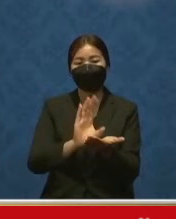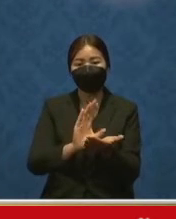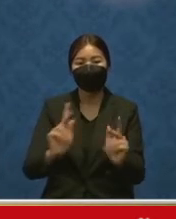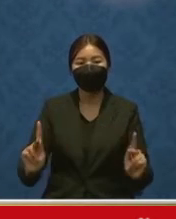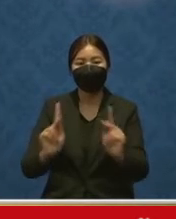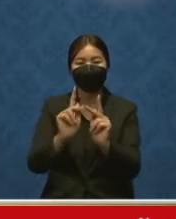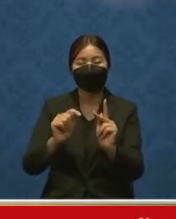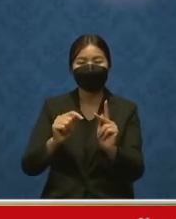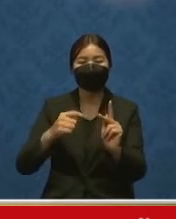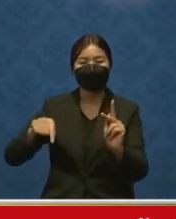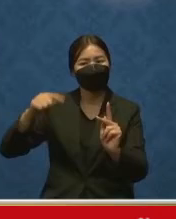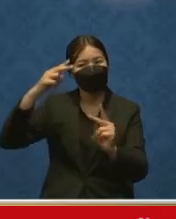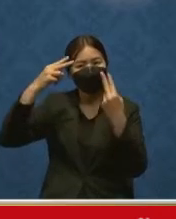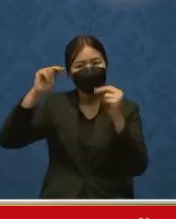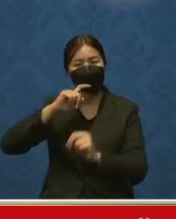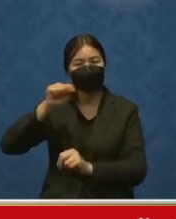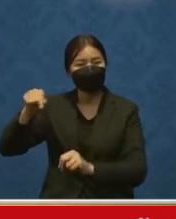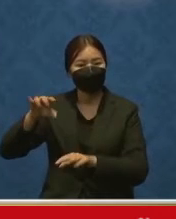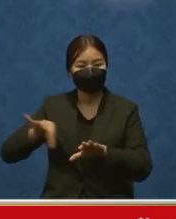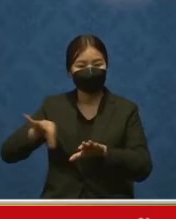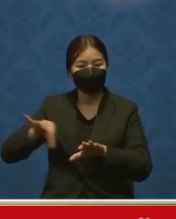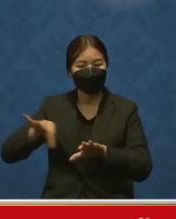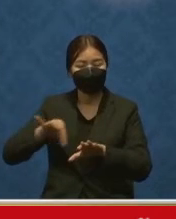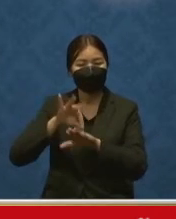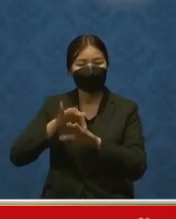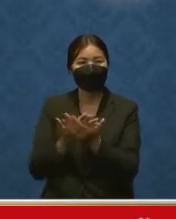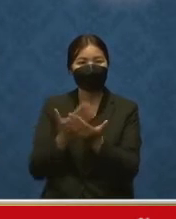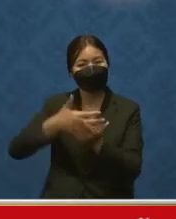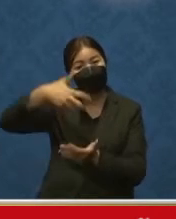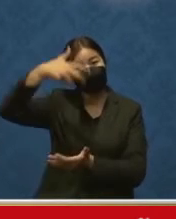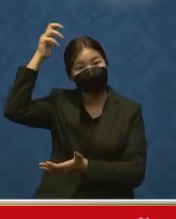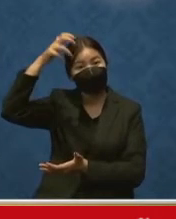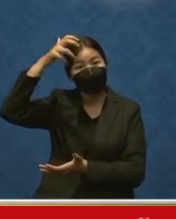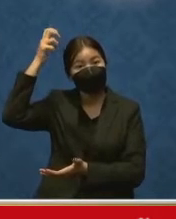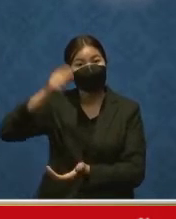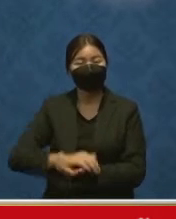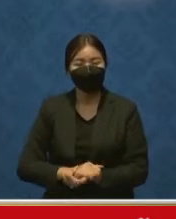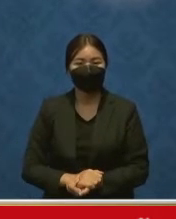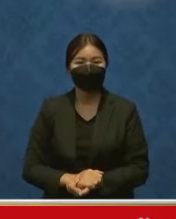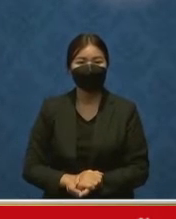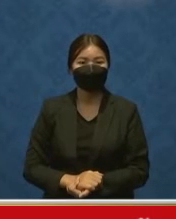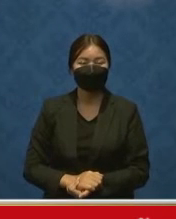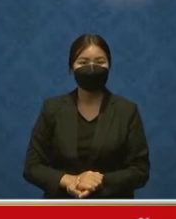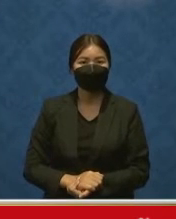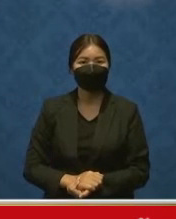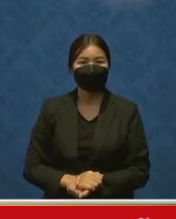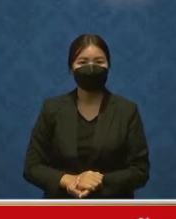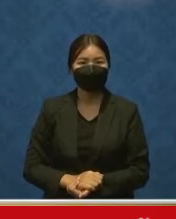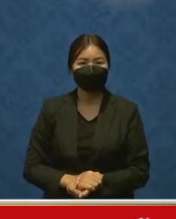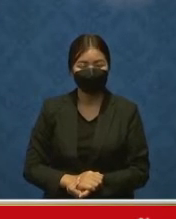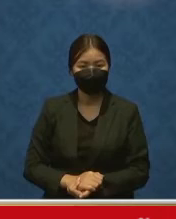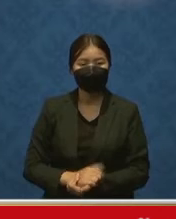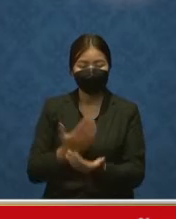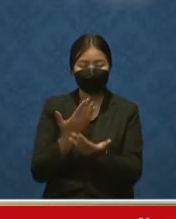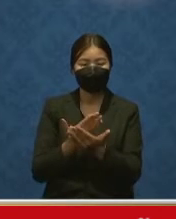ช่วงทันทีเคยอยู่เป็นนายกอ่ะแหละคือกระทรวงกลาโหมกระทรวงกันแล้วผมนี่เป็นกระทรวงที่